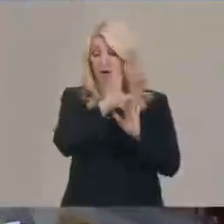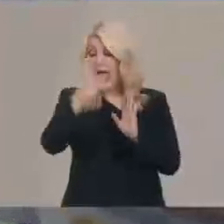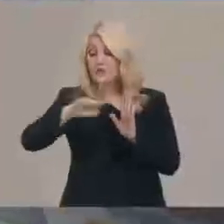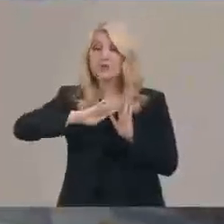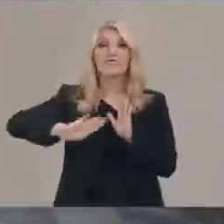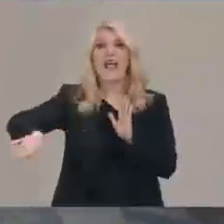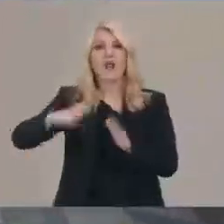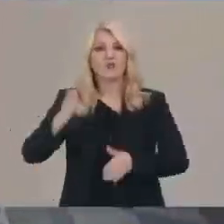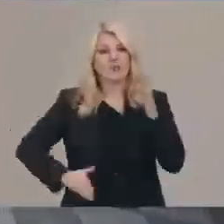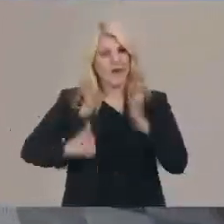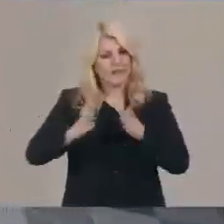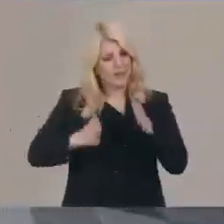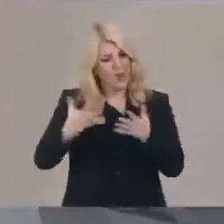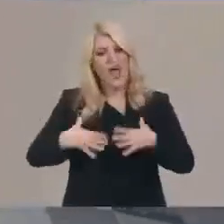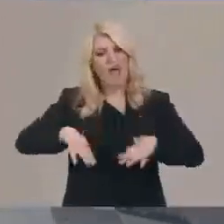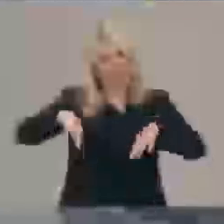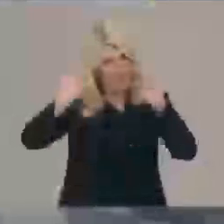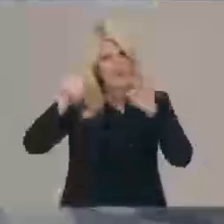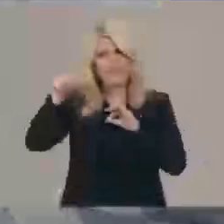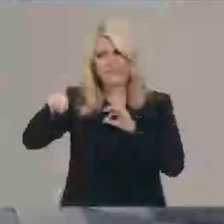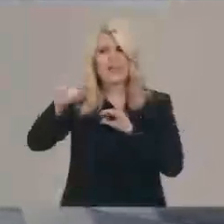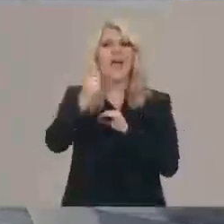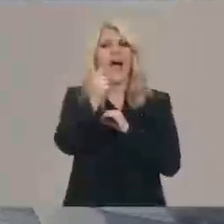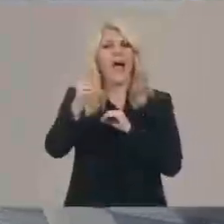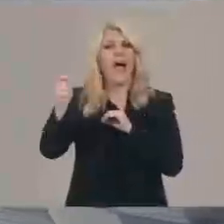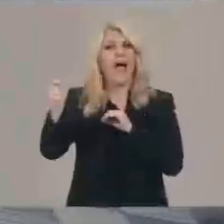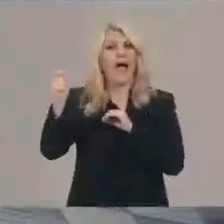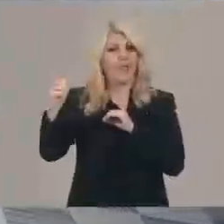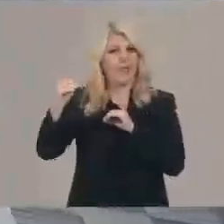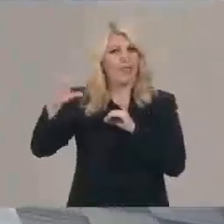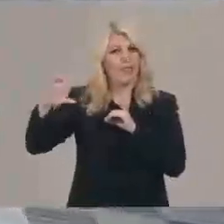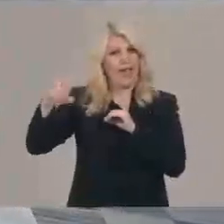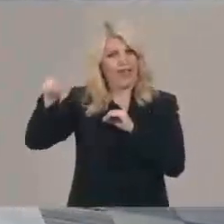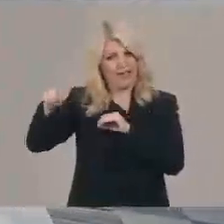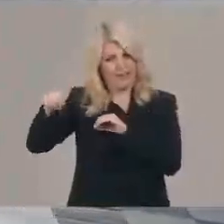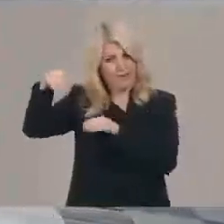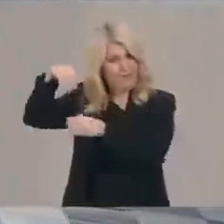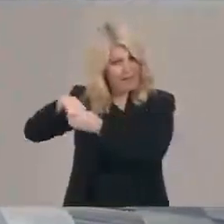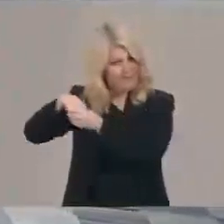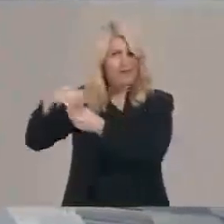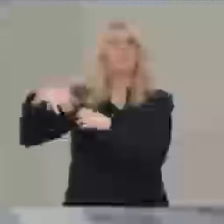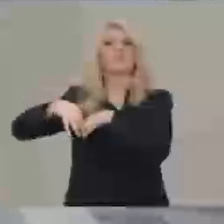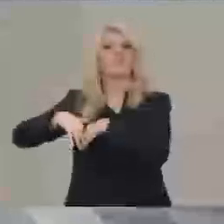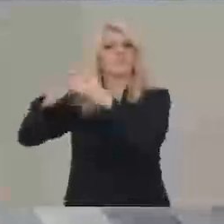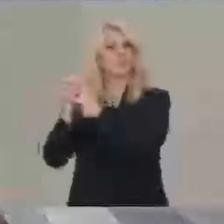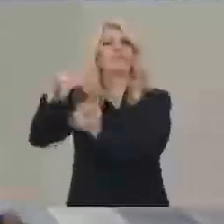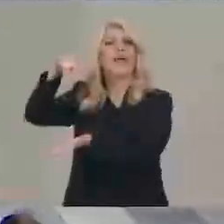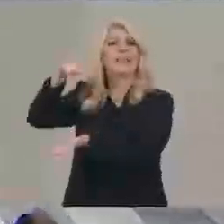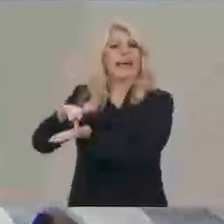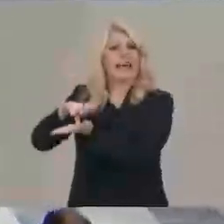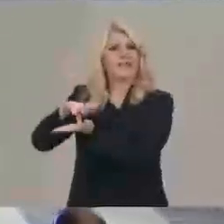λειτουργεί και στην ΑΔΕ, όπως έγινε στον ΕΦΚΑ, ένα κέντρο αντίστοιχο με